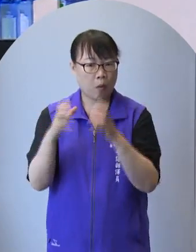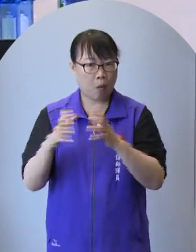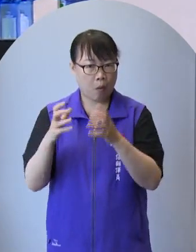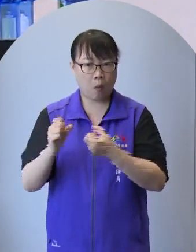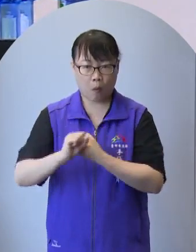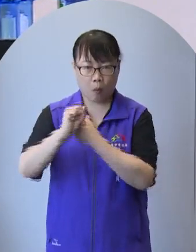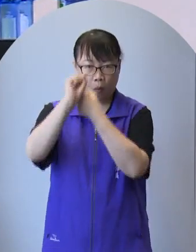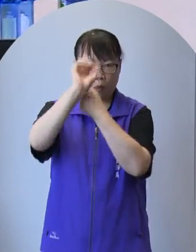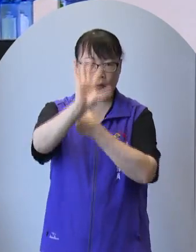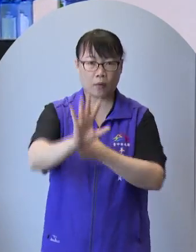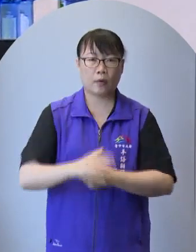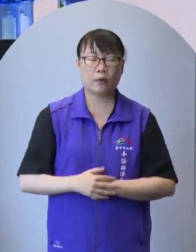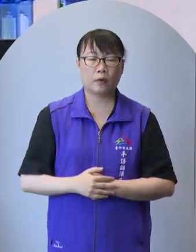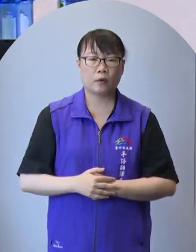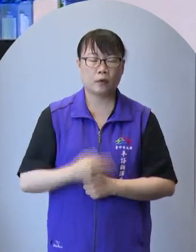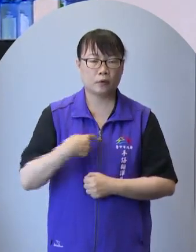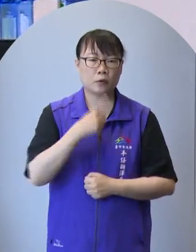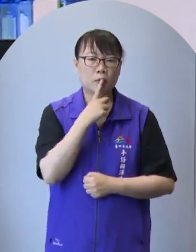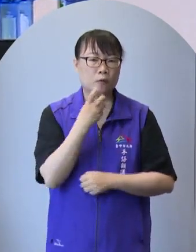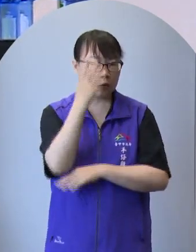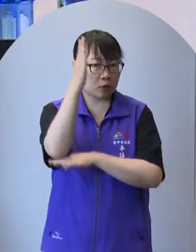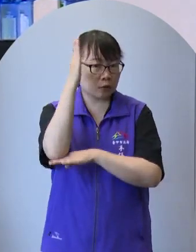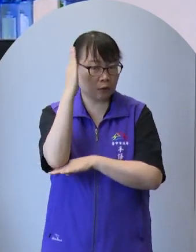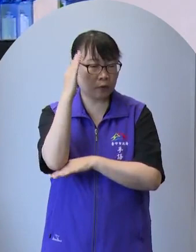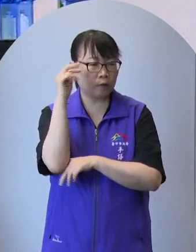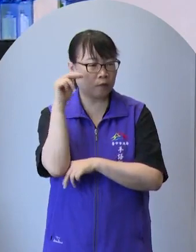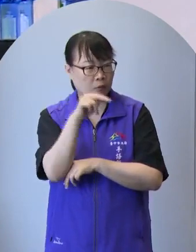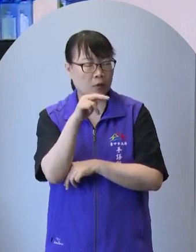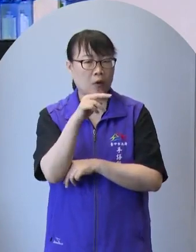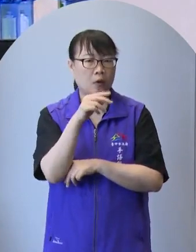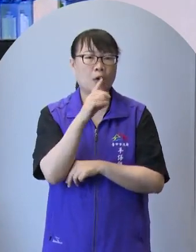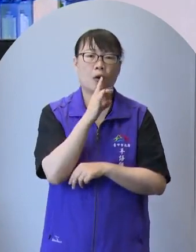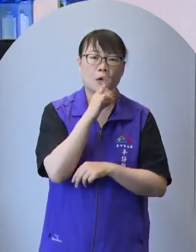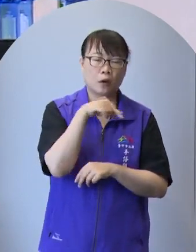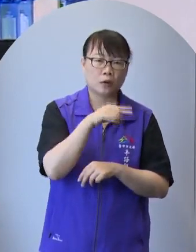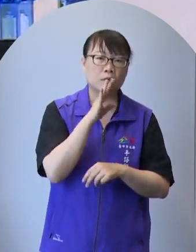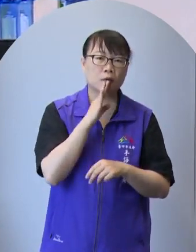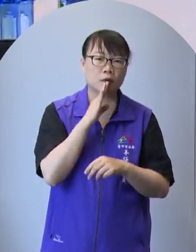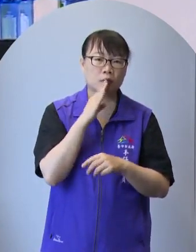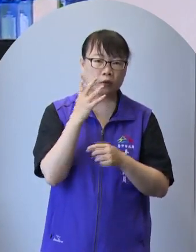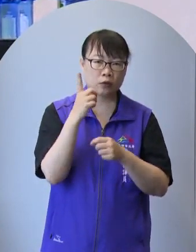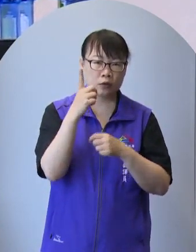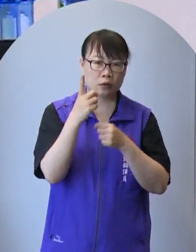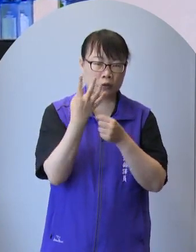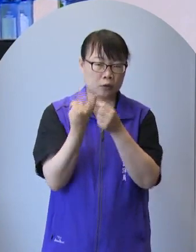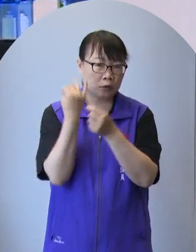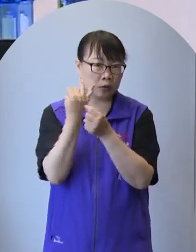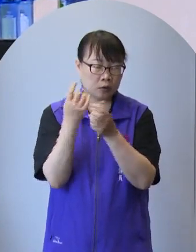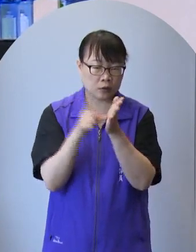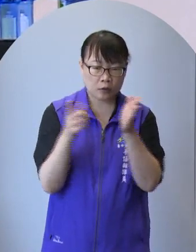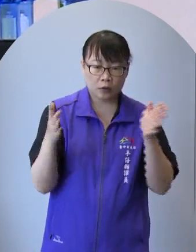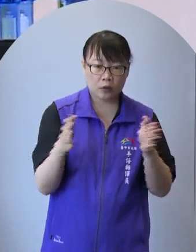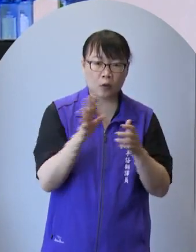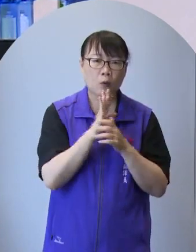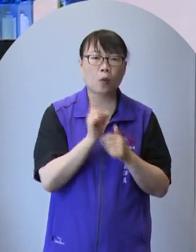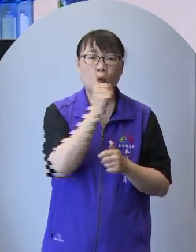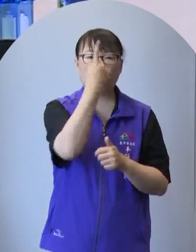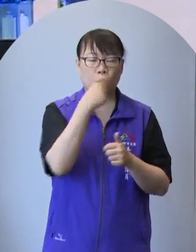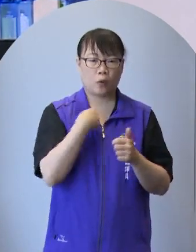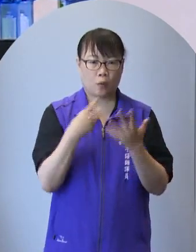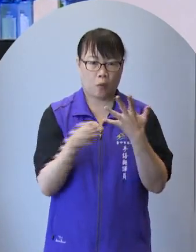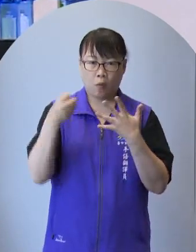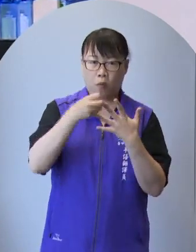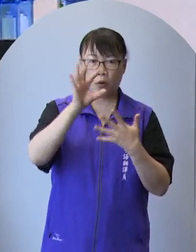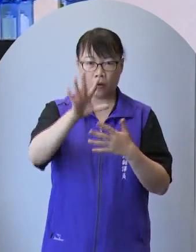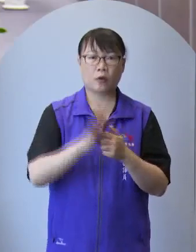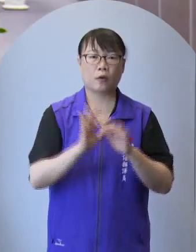建设更多，那所以中央才看见，那我们是这几年唯一财政被升级的城市哈，来跟大家做个报告，